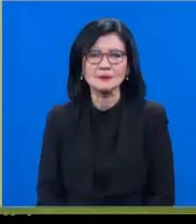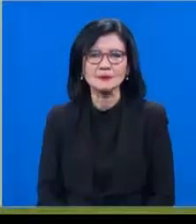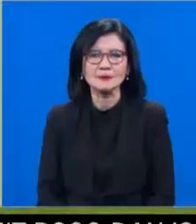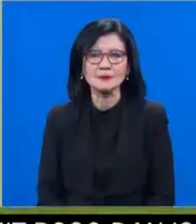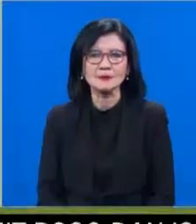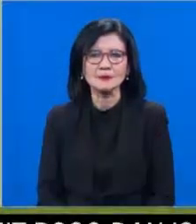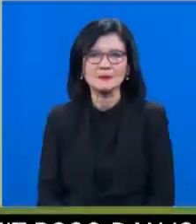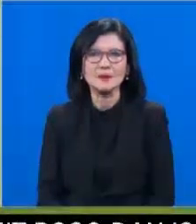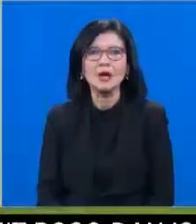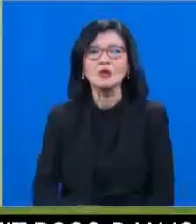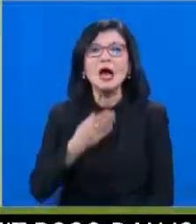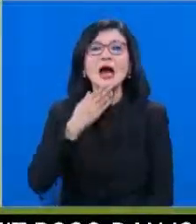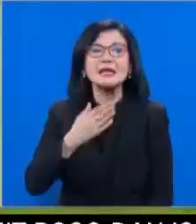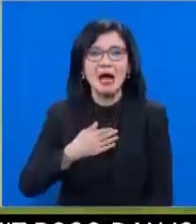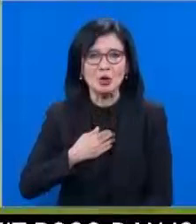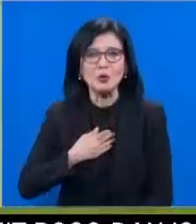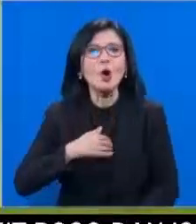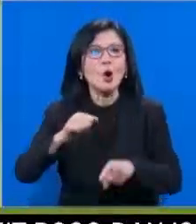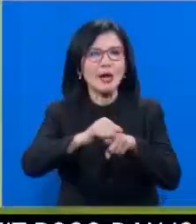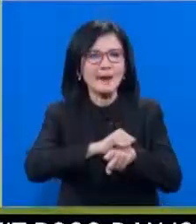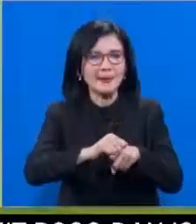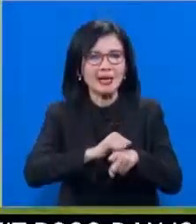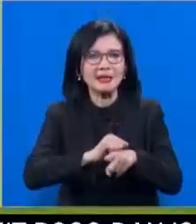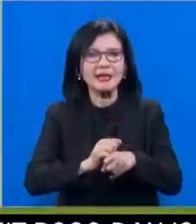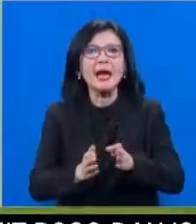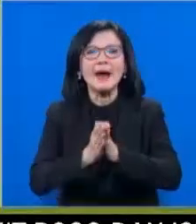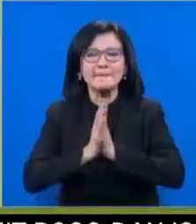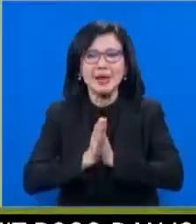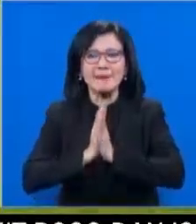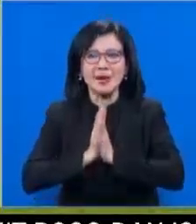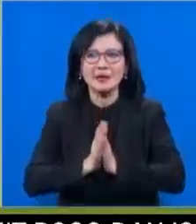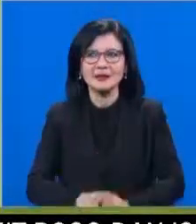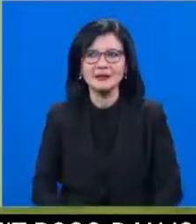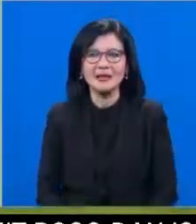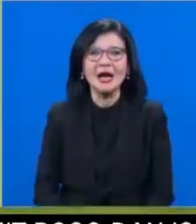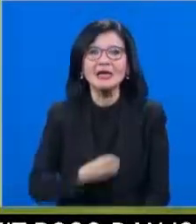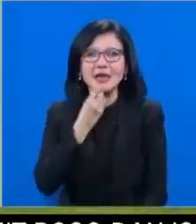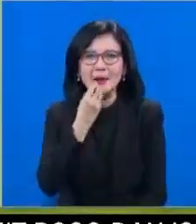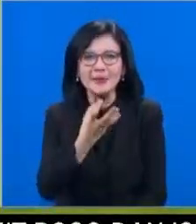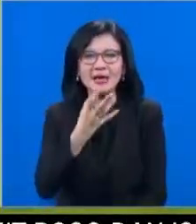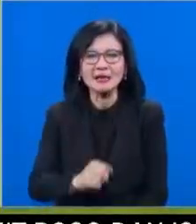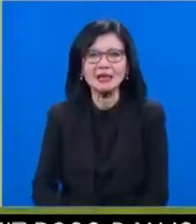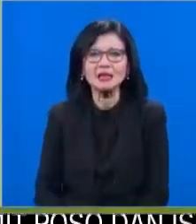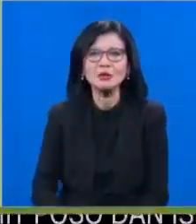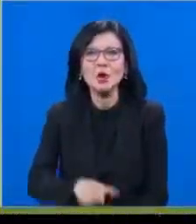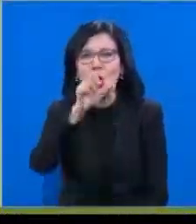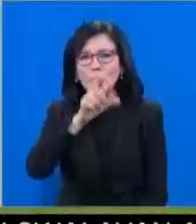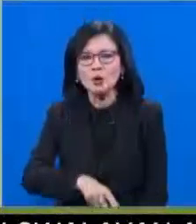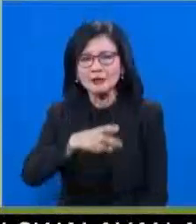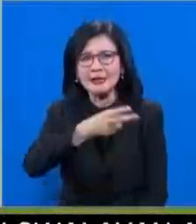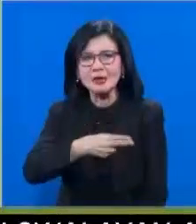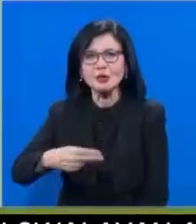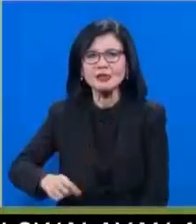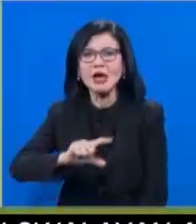Hal ini diakui oleh pelatih Myanmar Felizar Popo. Ia mengatakan akibat pressing agresif para pemain Indonesia pada babak